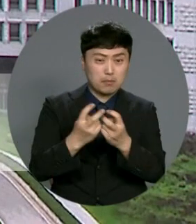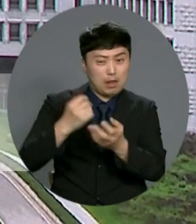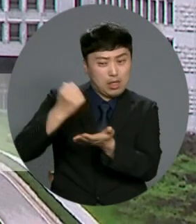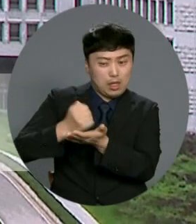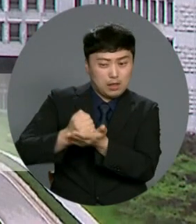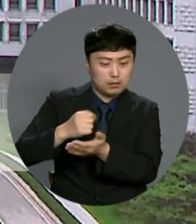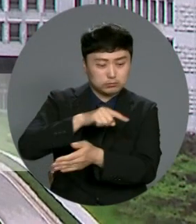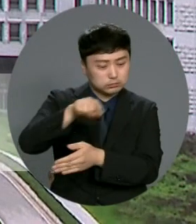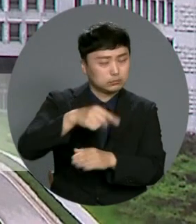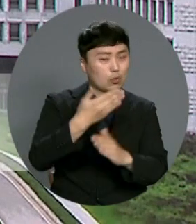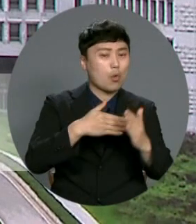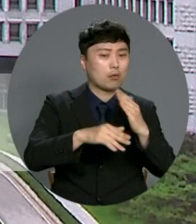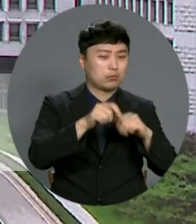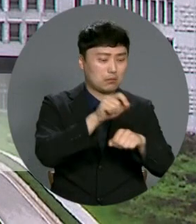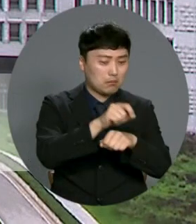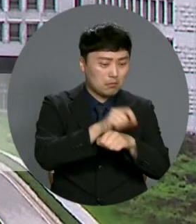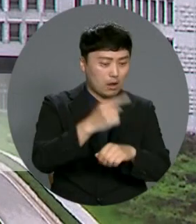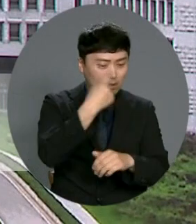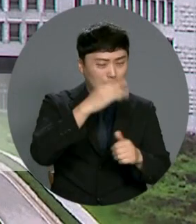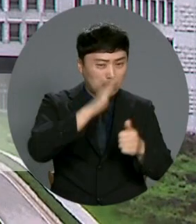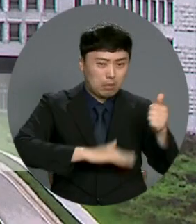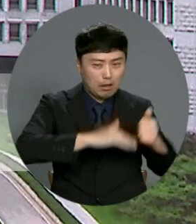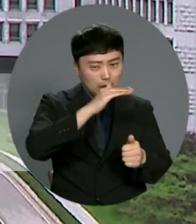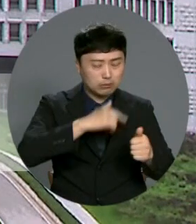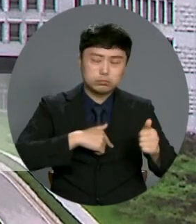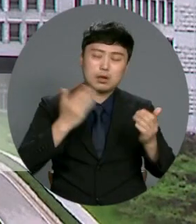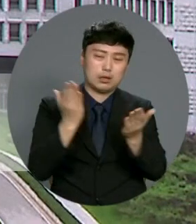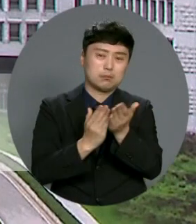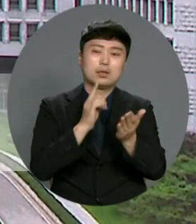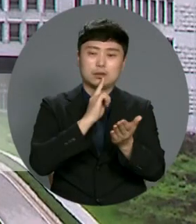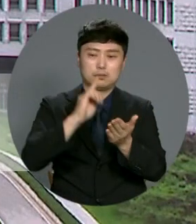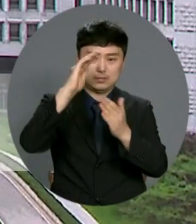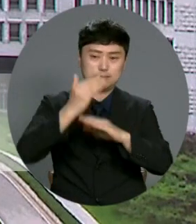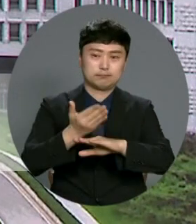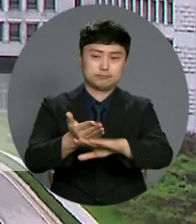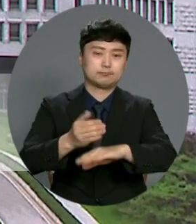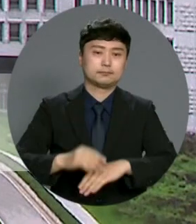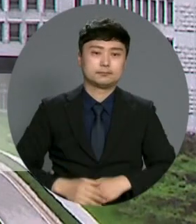주장은 받아들여지기 어렵다는 지적이 나옵니다. 도건엽 기자 보도합니다.